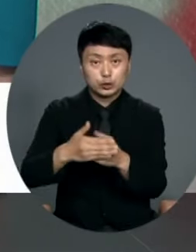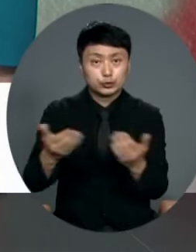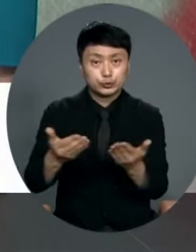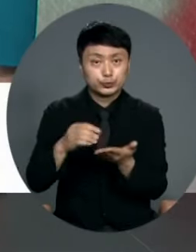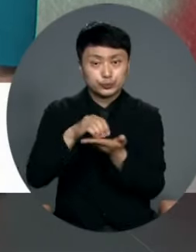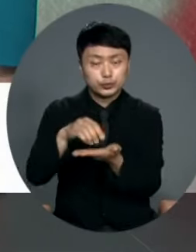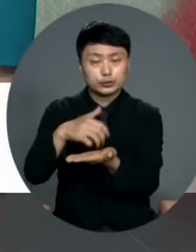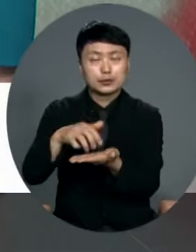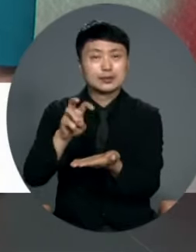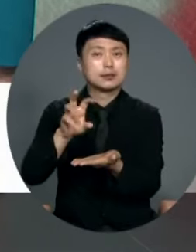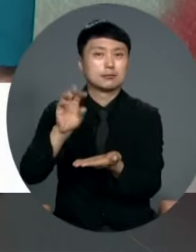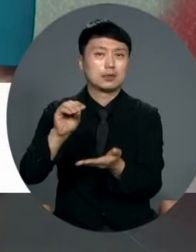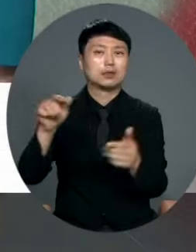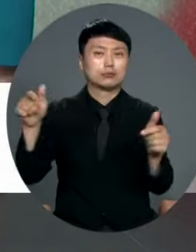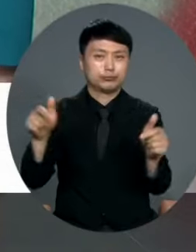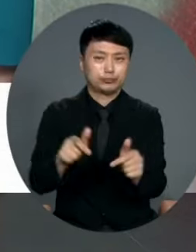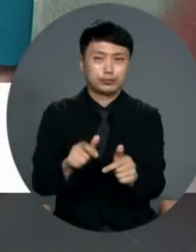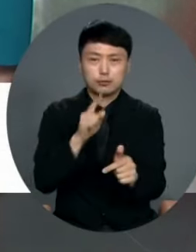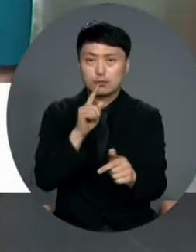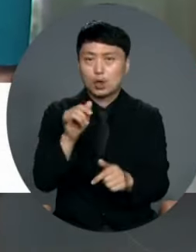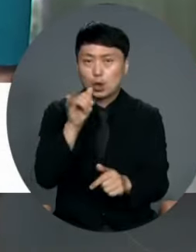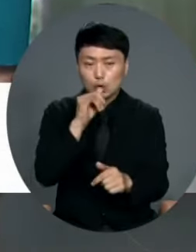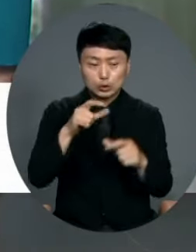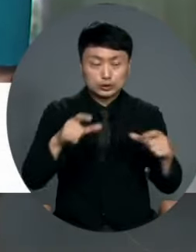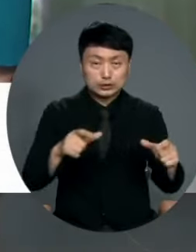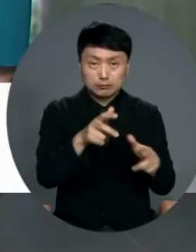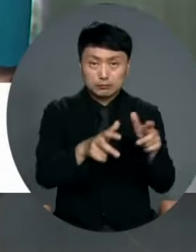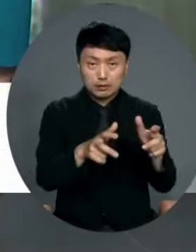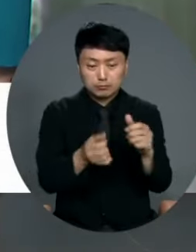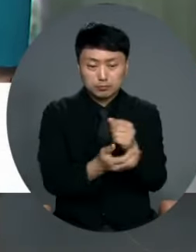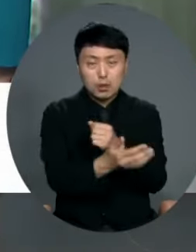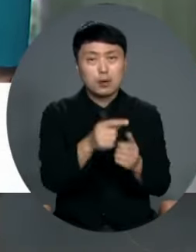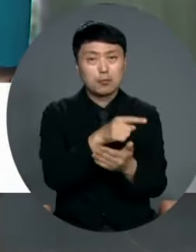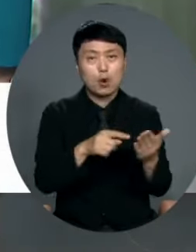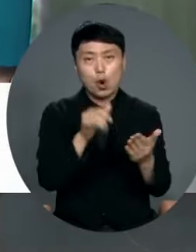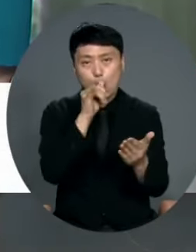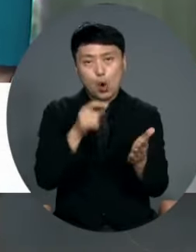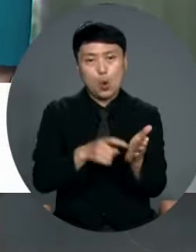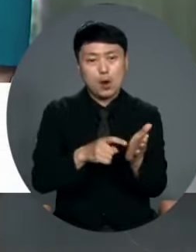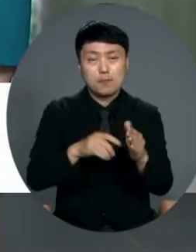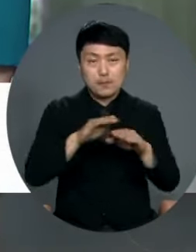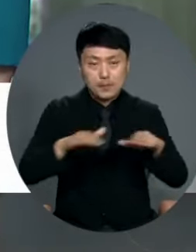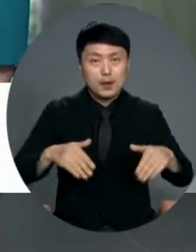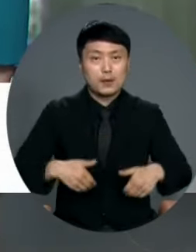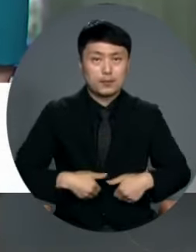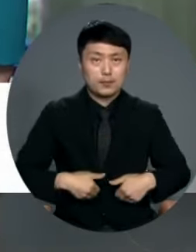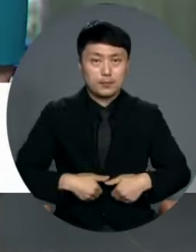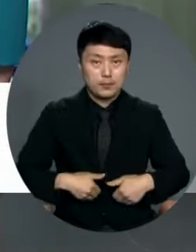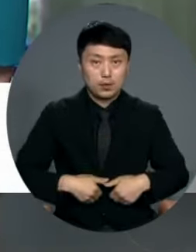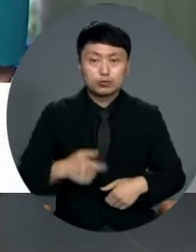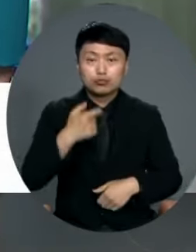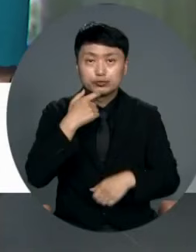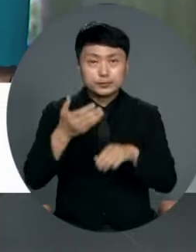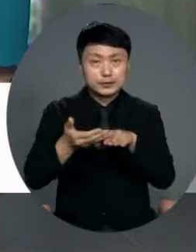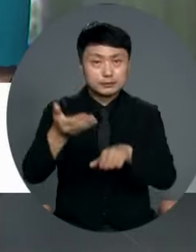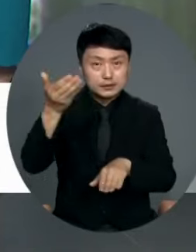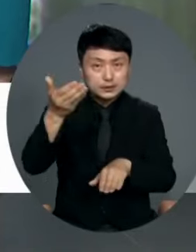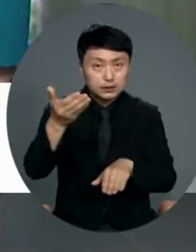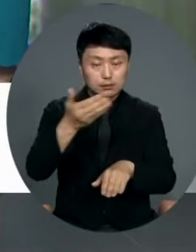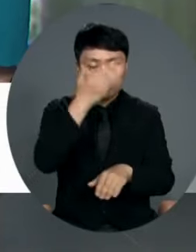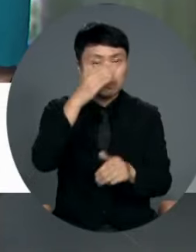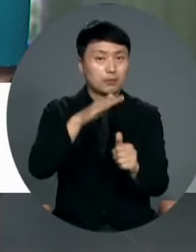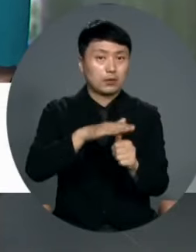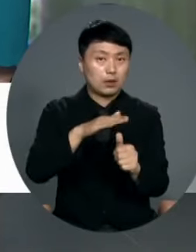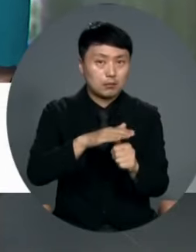줄어든다는 예측이 나왔습니다. 네, 지역 산업에 큰 영향을 미칠 수밖에 없어서 대책이 시급해 보이는데요. 60세 이상과